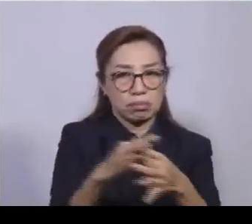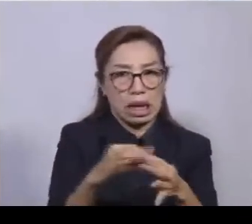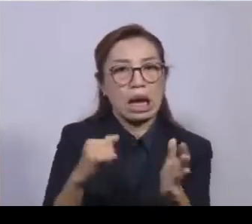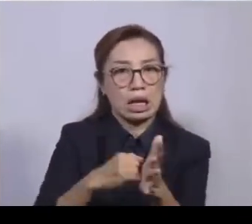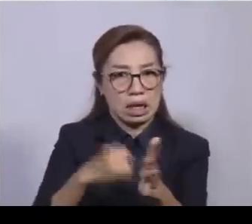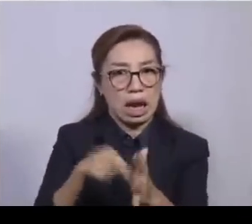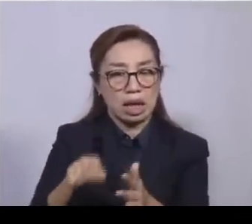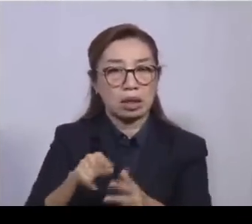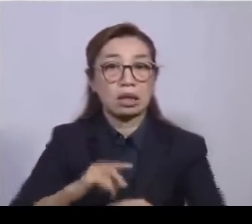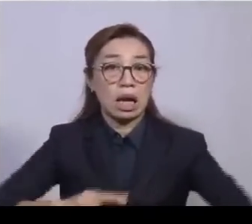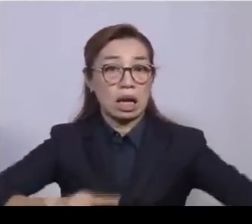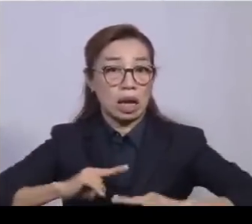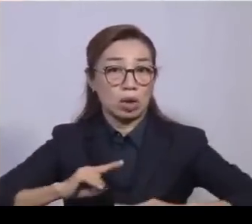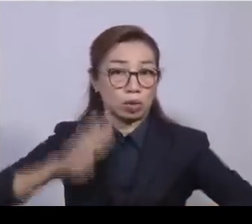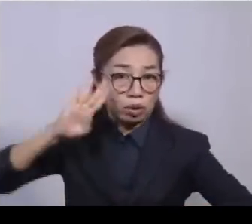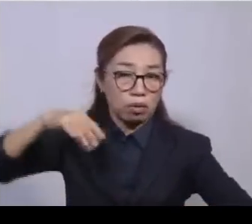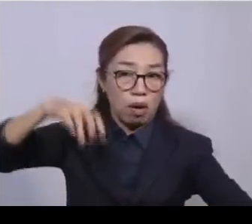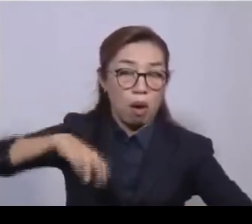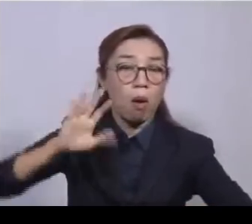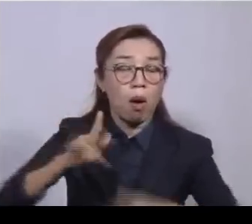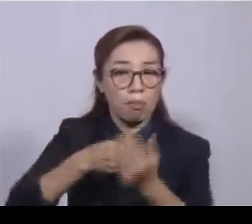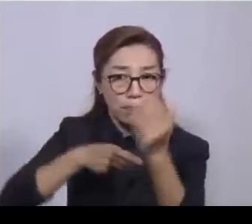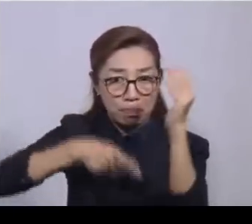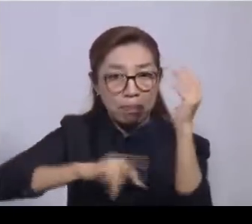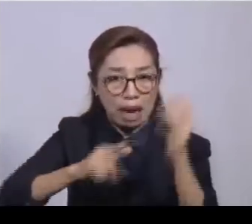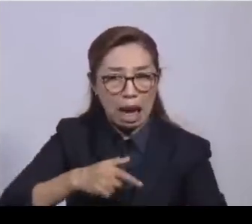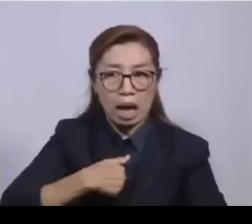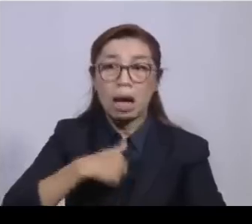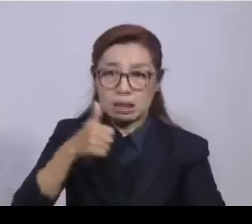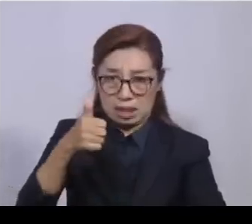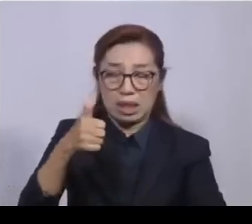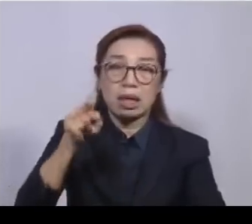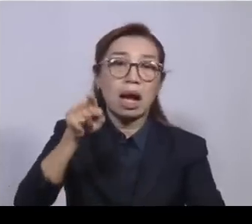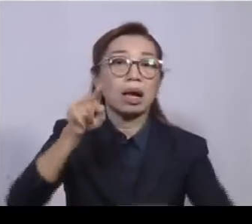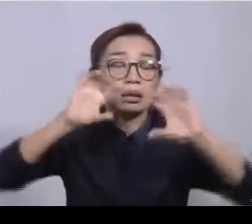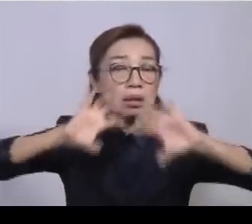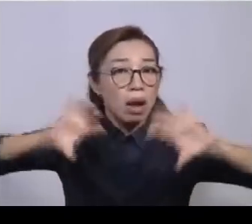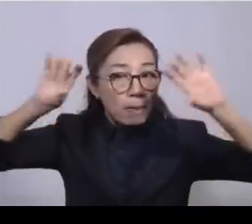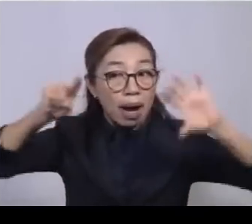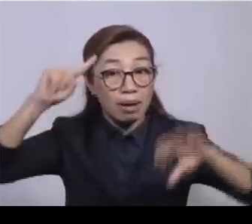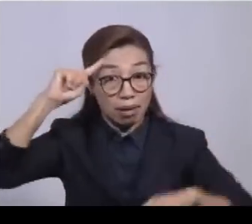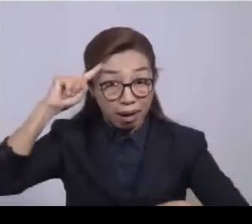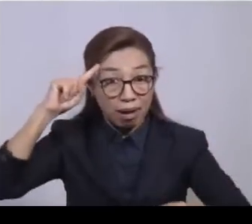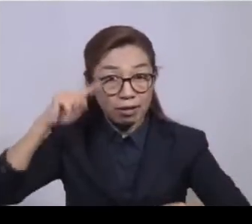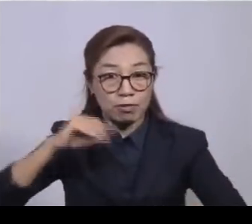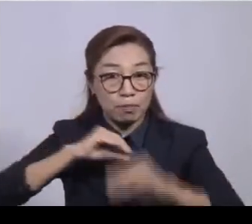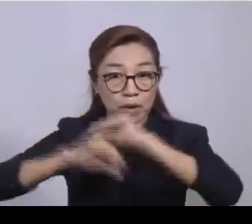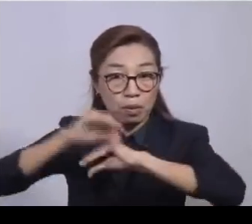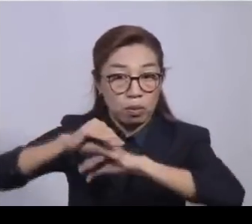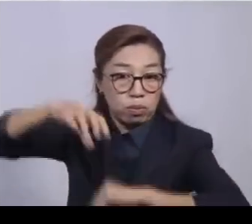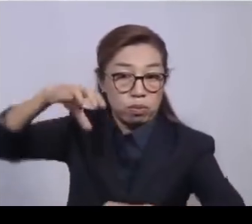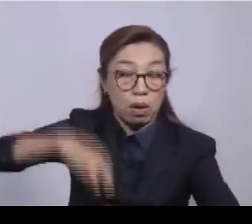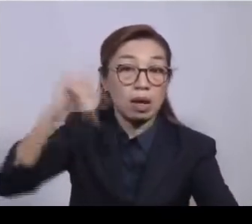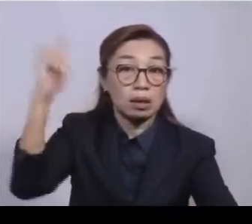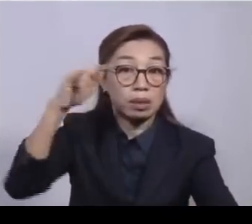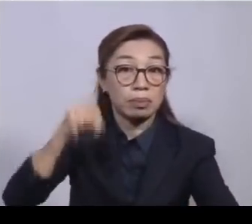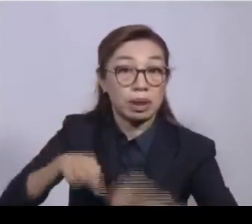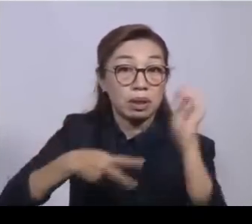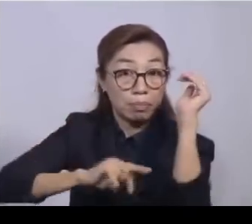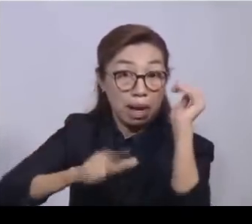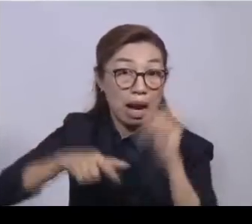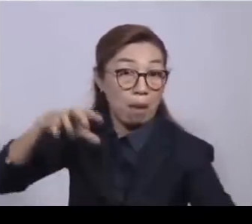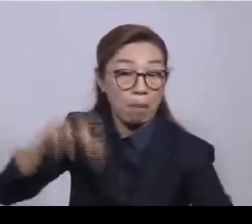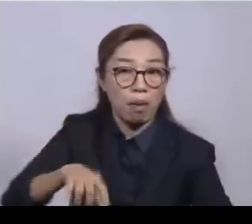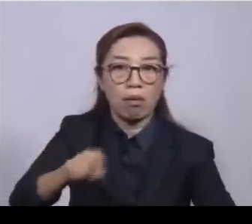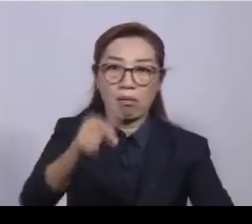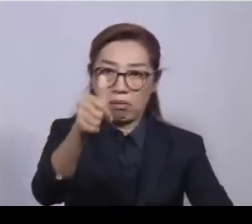ทางภาคเอกชนในจังหวัดพังงารู้สึกยินดีที่ทางรัฐบาลเนี่ยจะขับเคลื่อนการสร้างสนามบินในจังหวัดพังงาเพราะว่าจะทำให้การท่องเที่ยวของพังงาเนี่ย